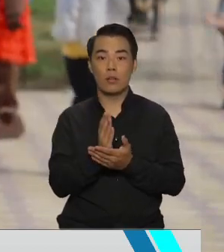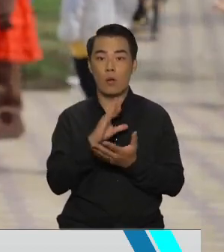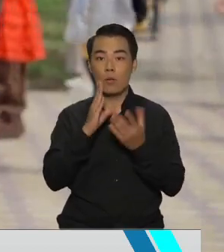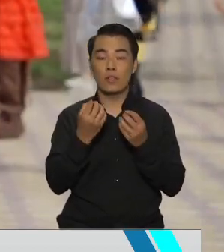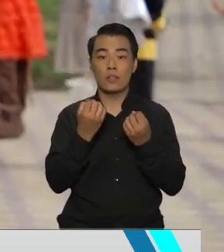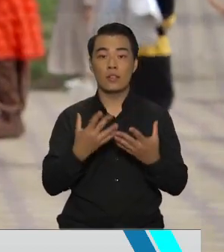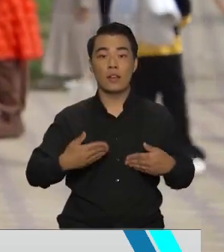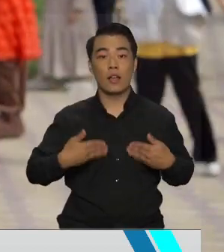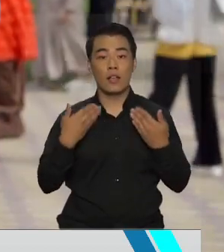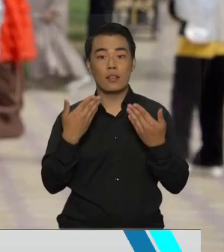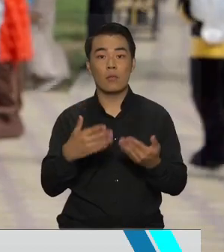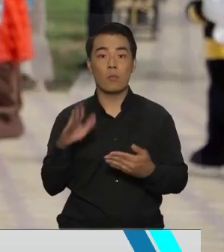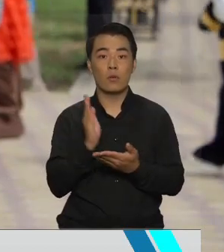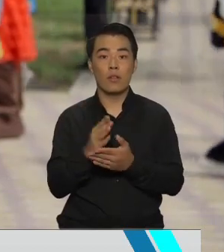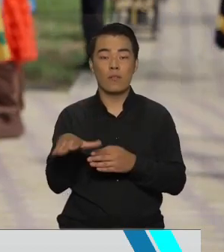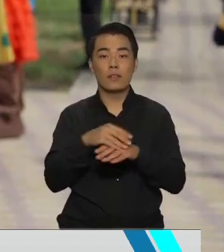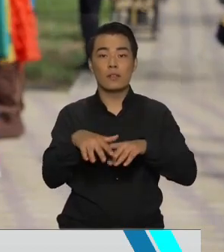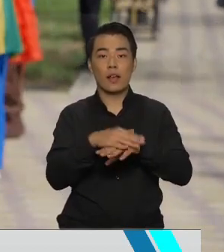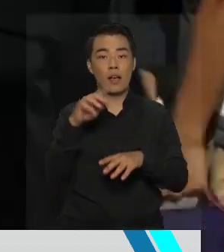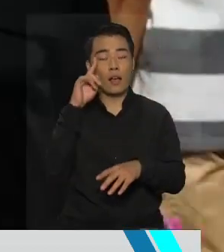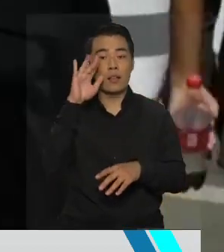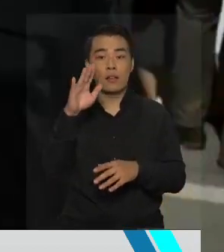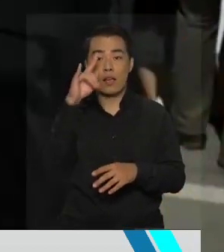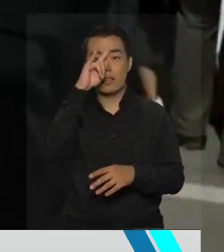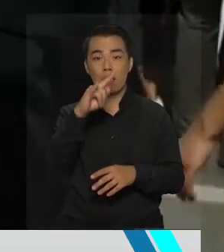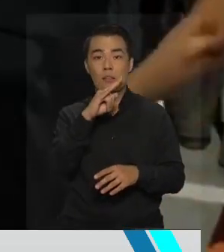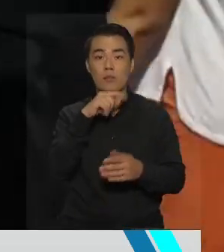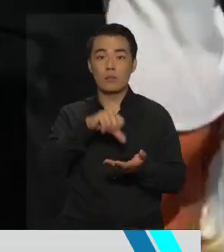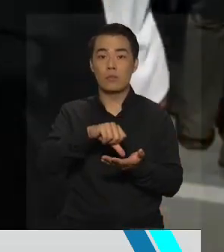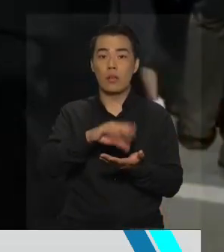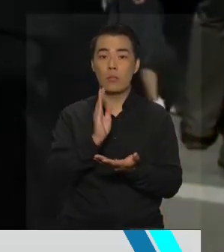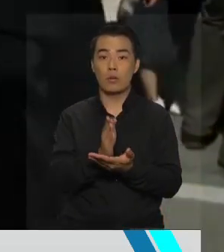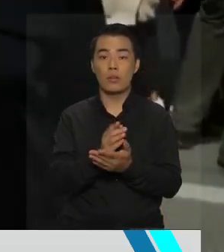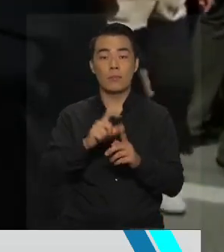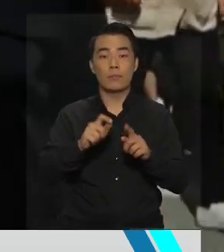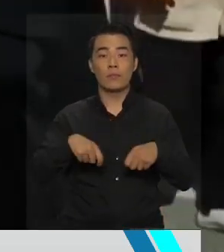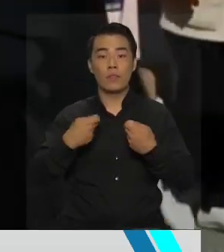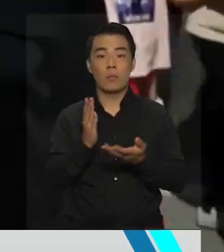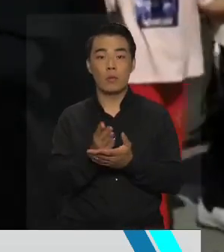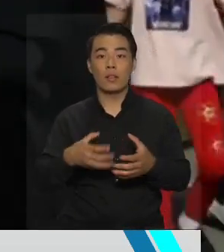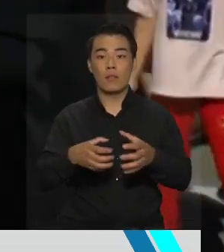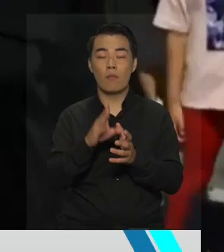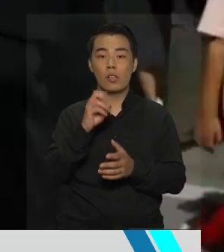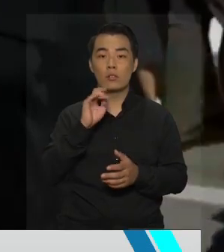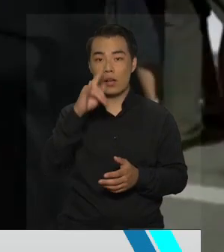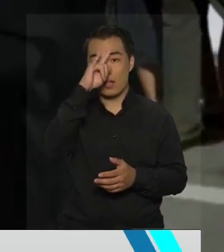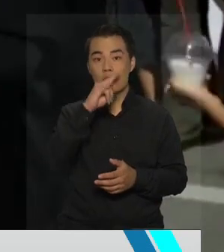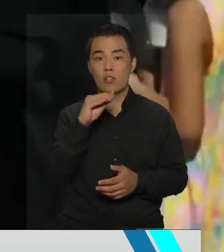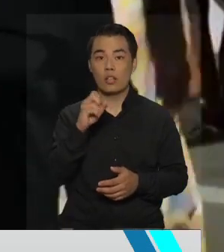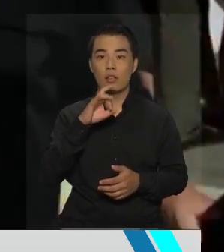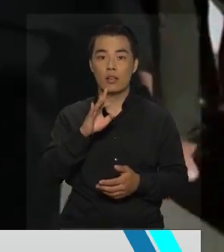Днем Конституции собравшихся звезды казахстанской эстрады. У меня на этом все. Передаю слово коллеге из Восточно-Казахстанской области